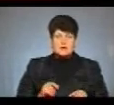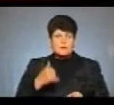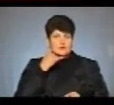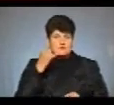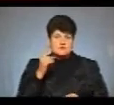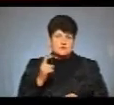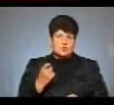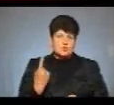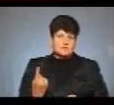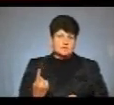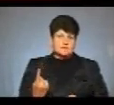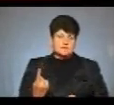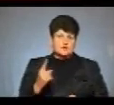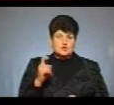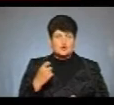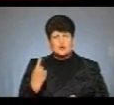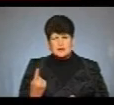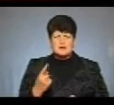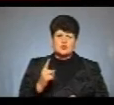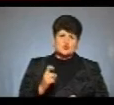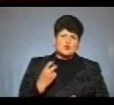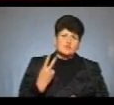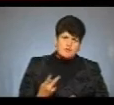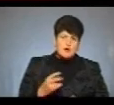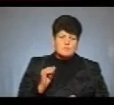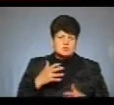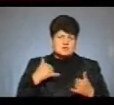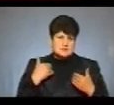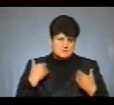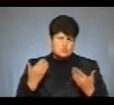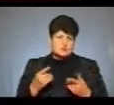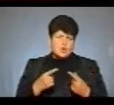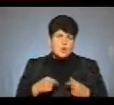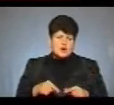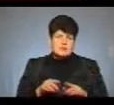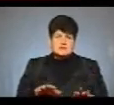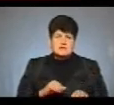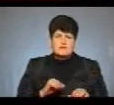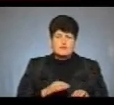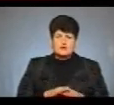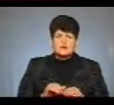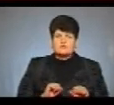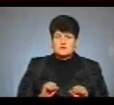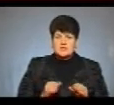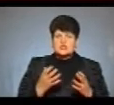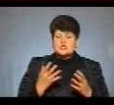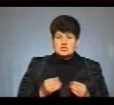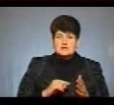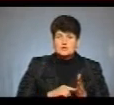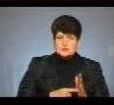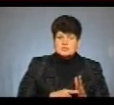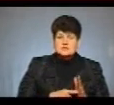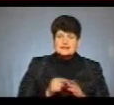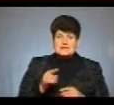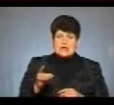лінію 101. 101, 102, і йому також можна звернутися до органів місцевої виконавчої влади. Пане Олександре, ще наголосіть, будь ласка,